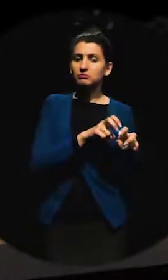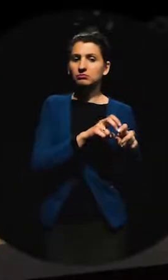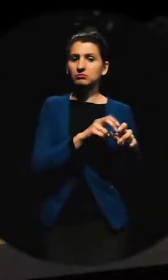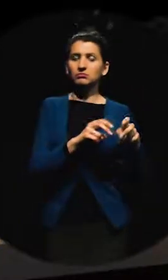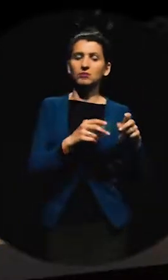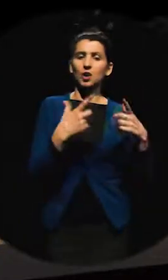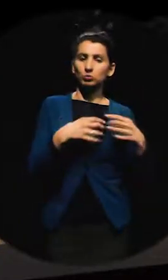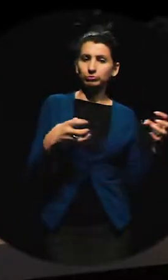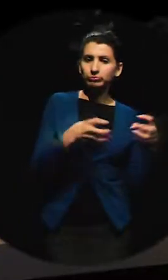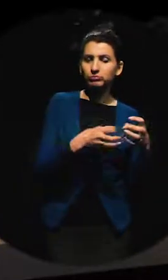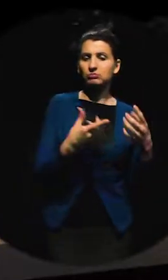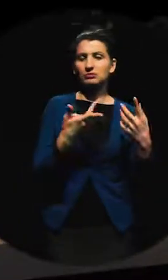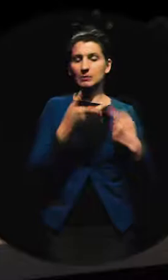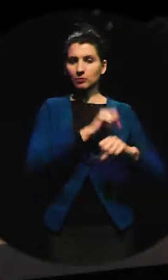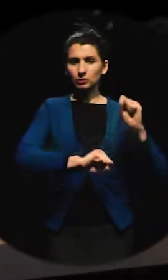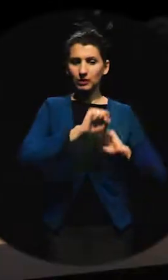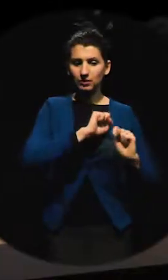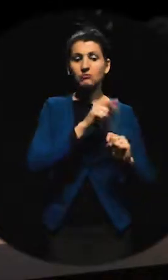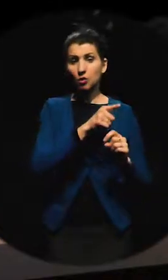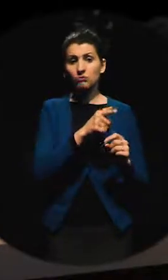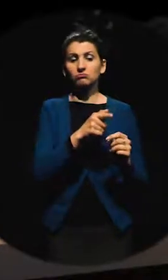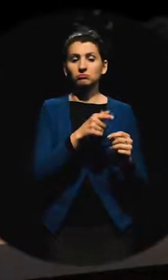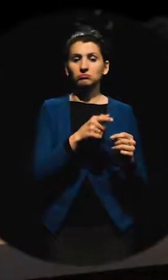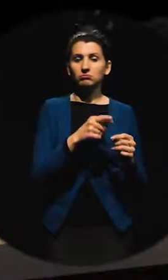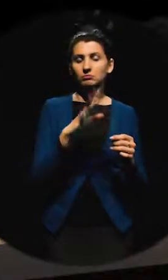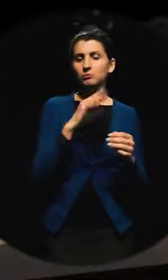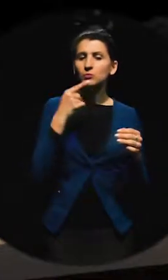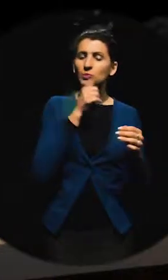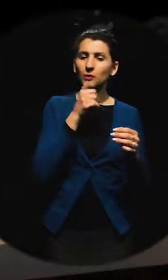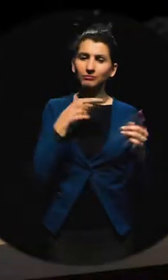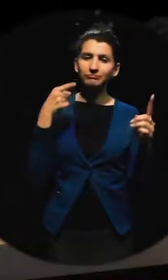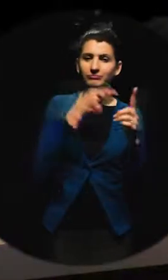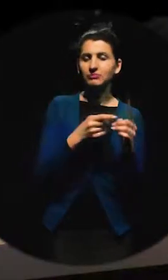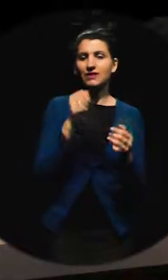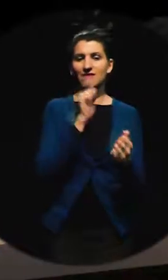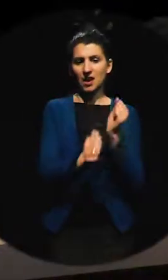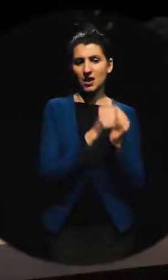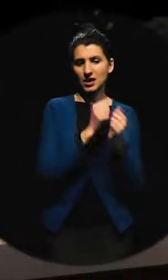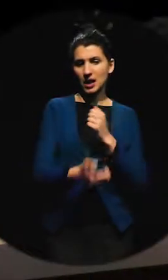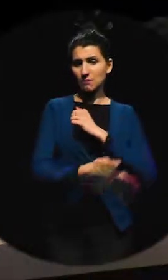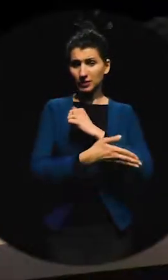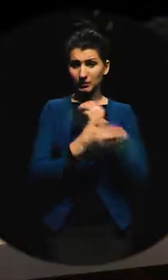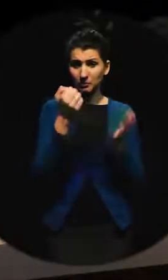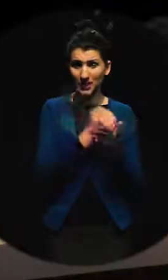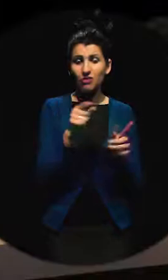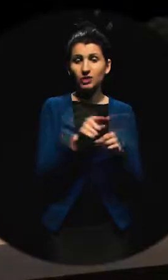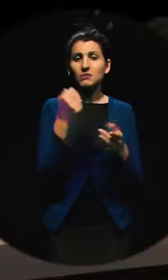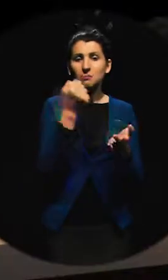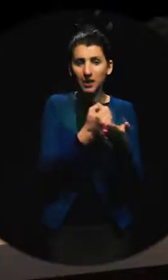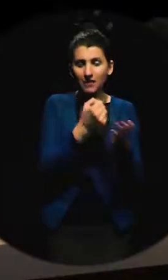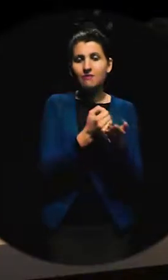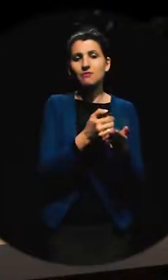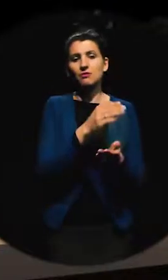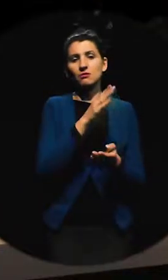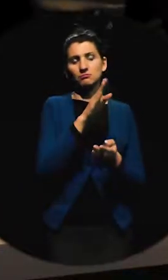osób z niepełnosprawnościami walczącego o podstawowe prawa, w tym właśnie to prawo do